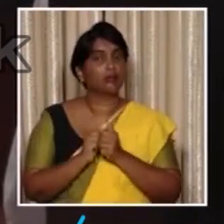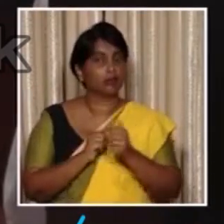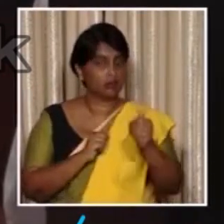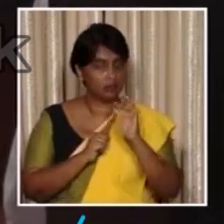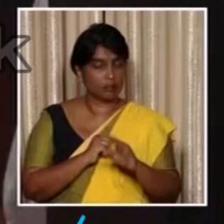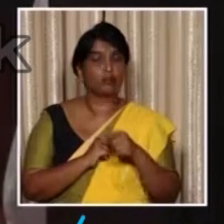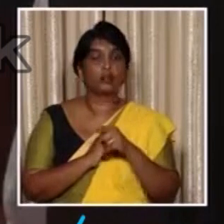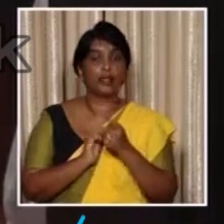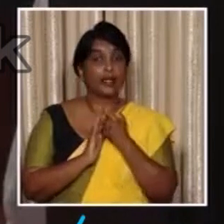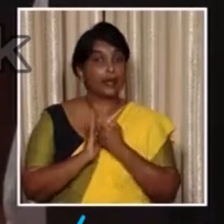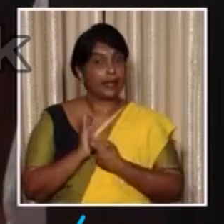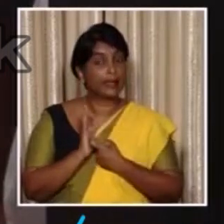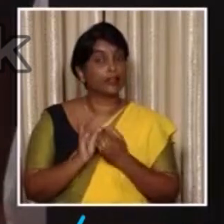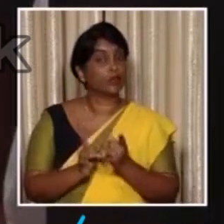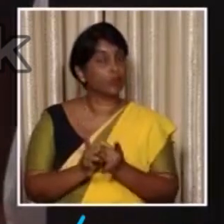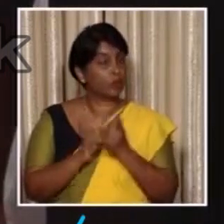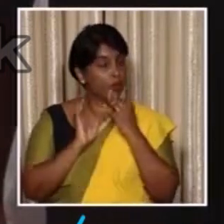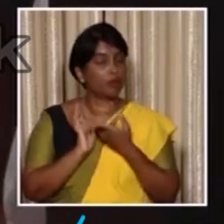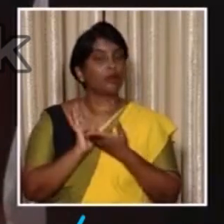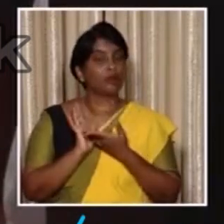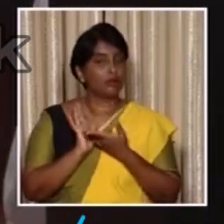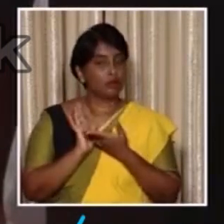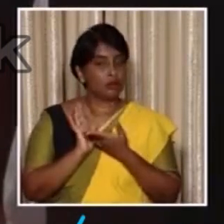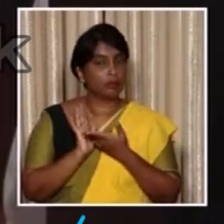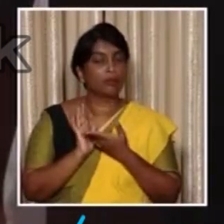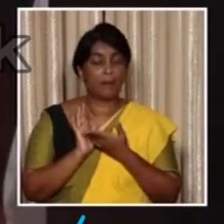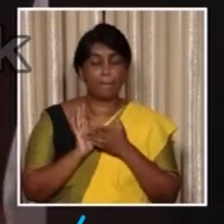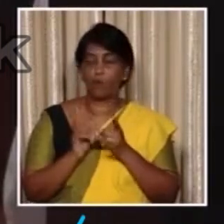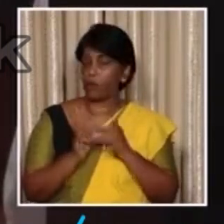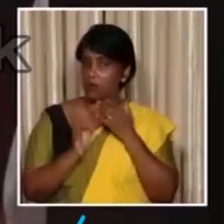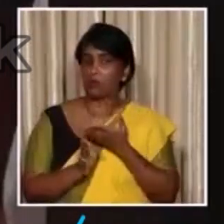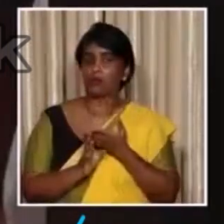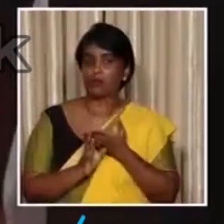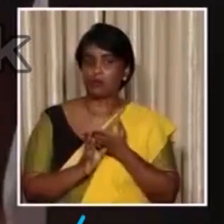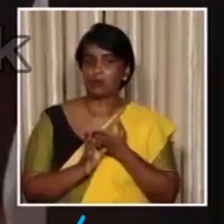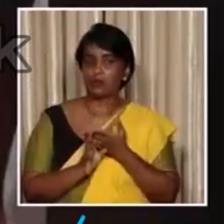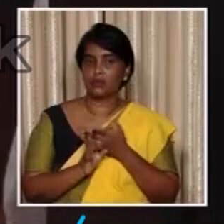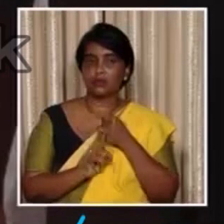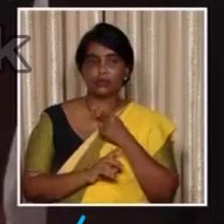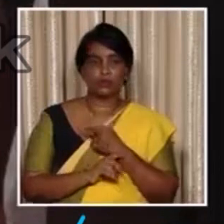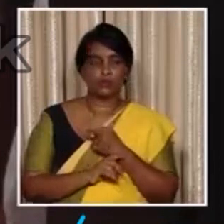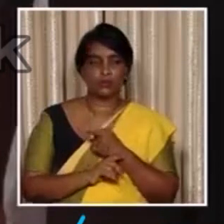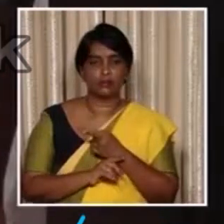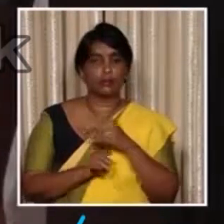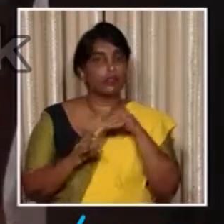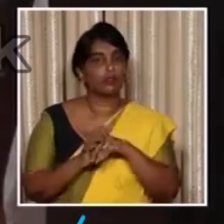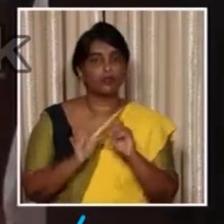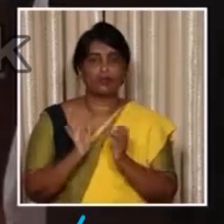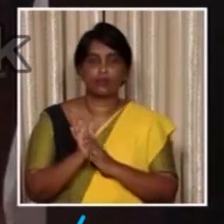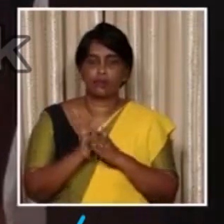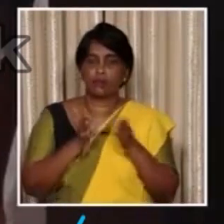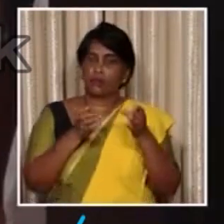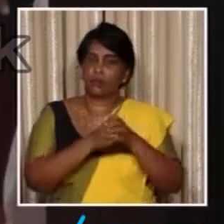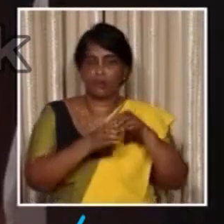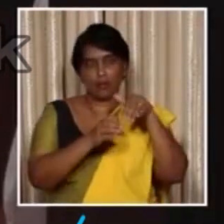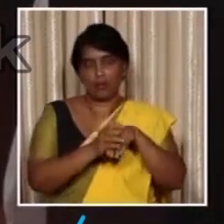තිබෙන්නේ ඒ නීති ප්‍රතිපාදන වලට එකඟව. ඒ ඉන්ටරිම් කමිටි එකේ සංයුතිය